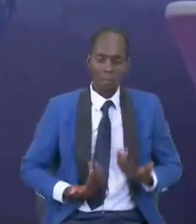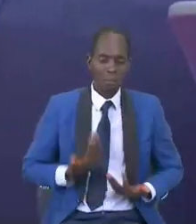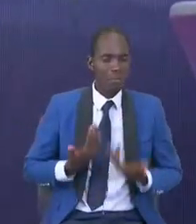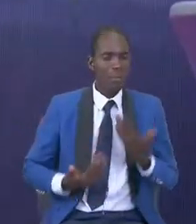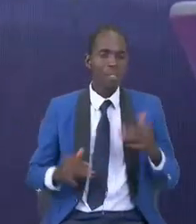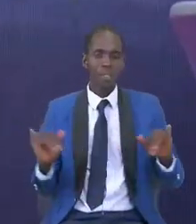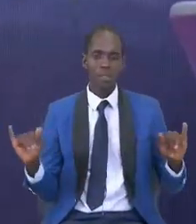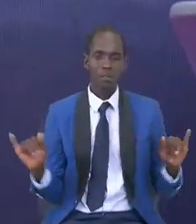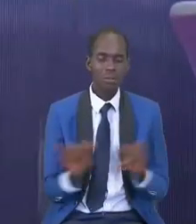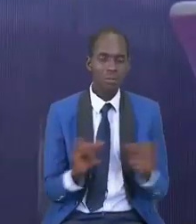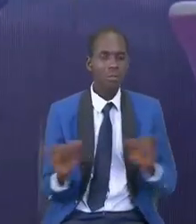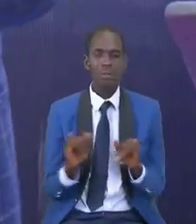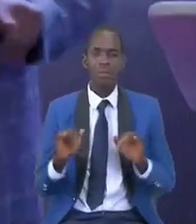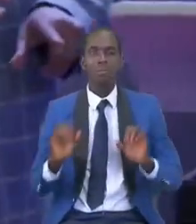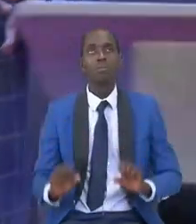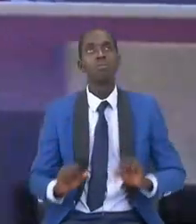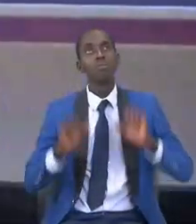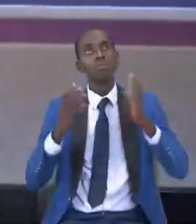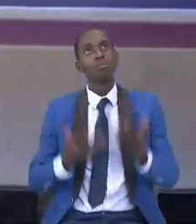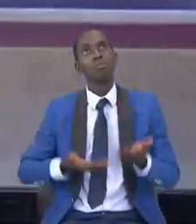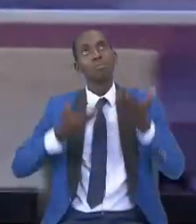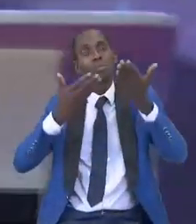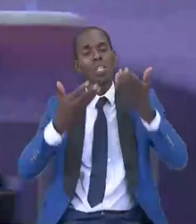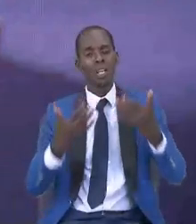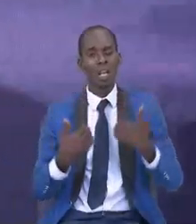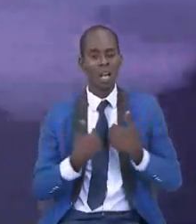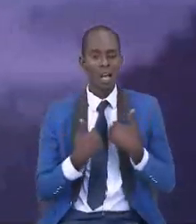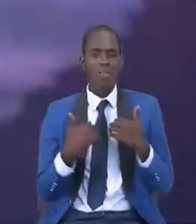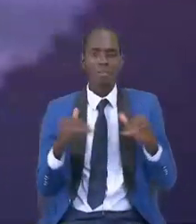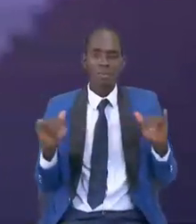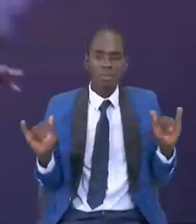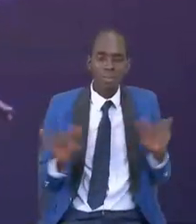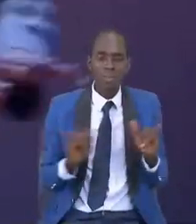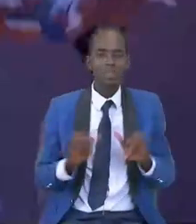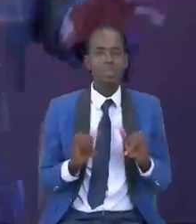même feu, nous devons avoir la même consécration, nous devons avoir